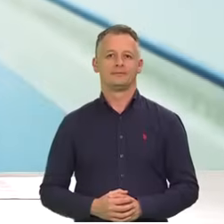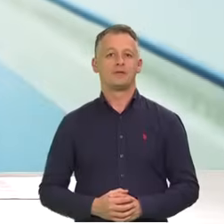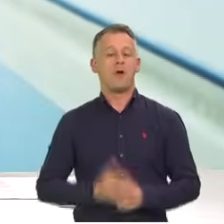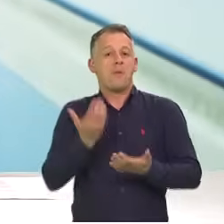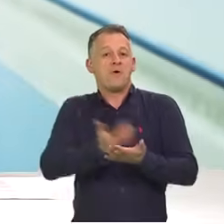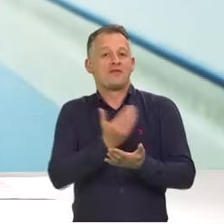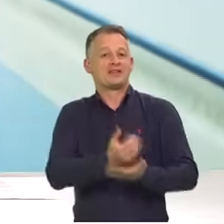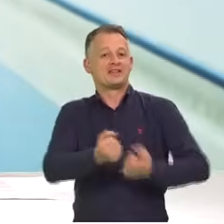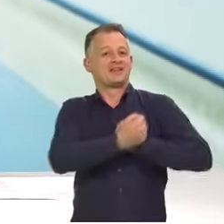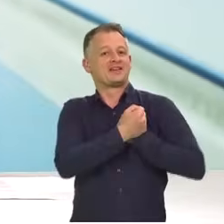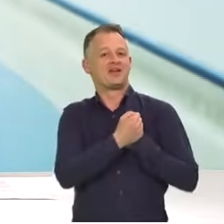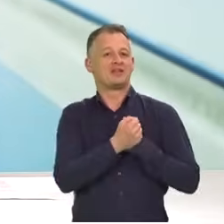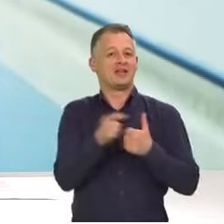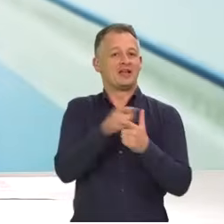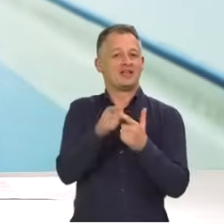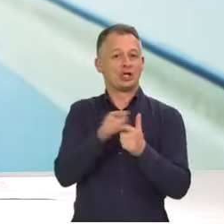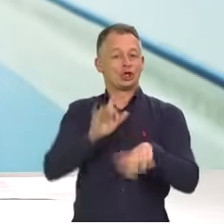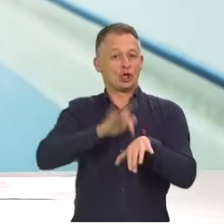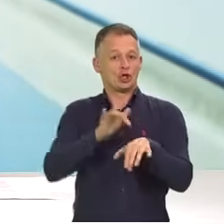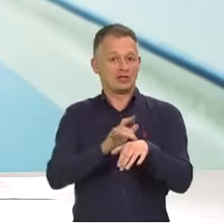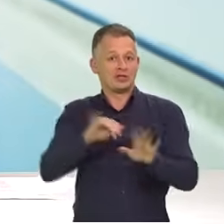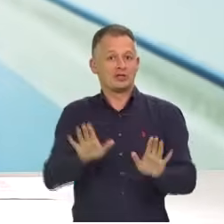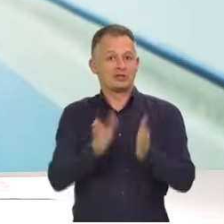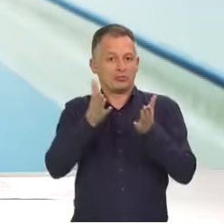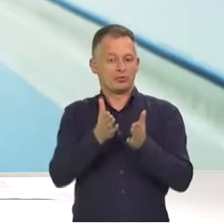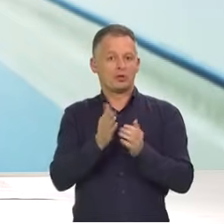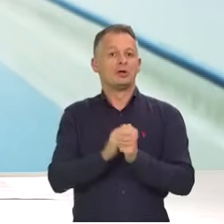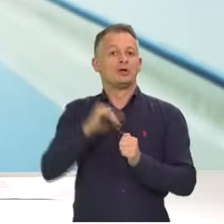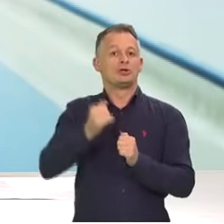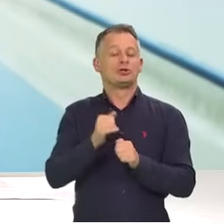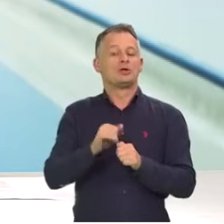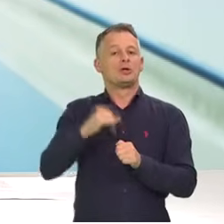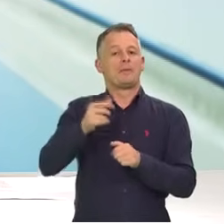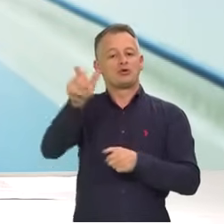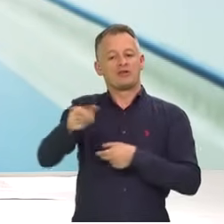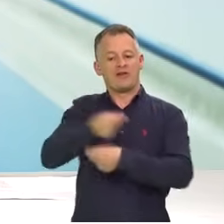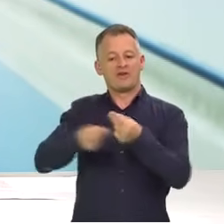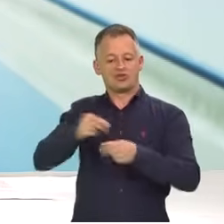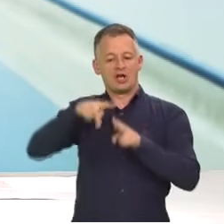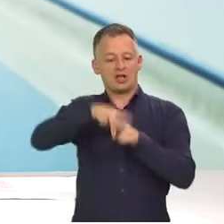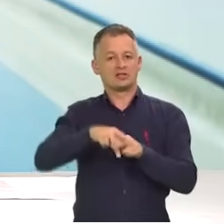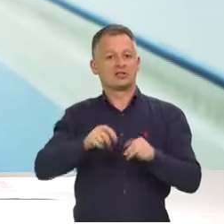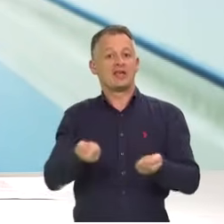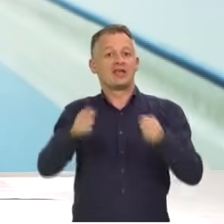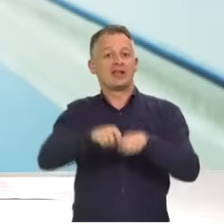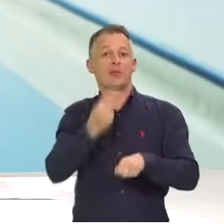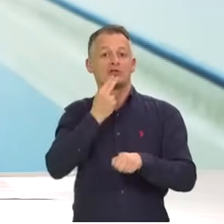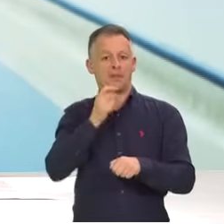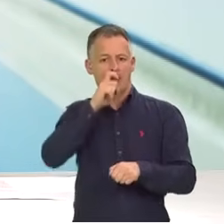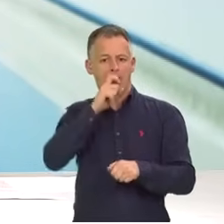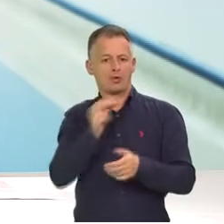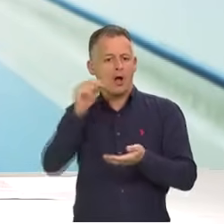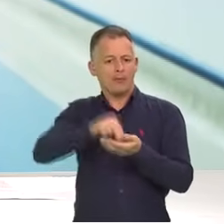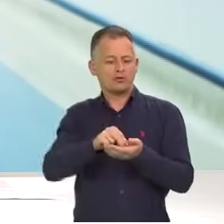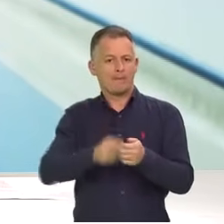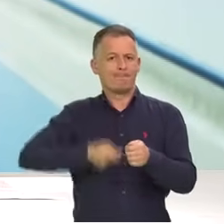O poveste de dragoste într-o doctoriță rezidentă și un om de afaceri din Călăraș s-a terminat la poliție. Bărbatul a fost cel care a depus plângere după ce